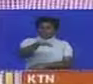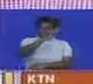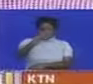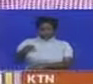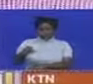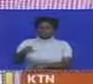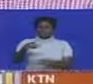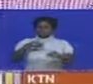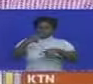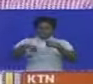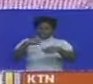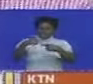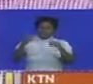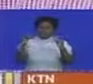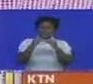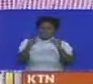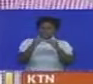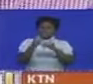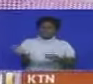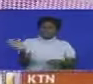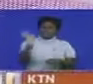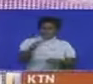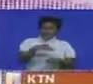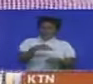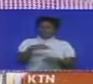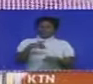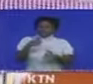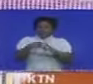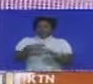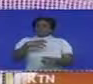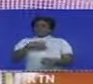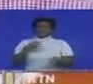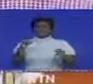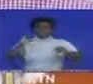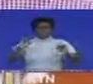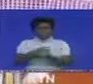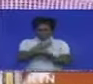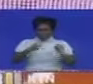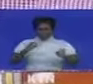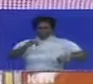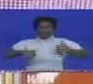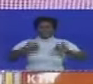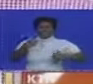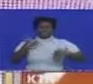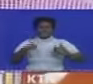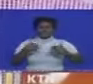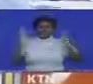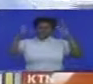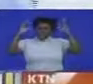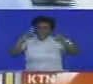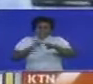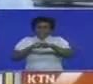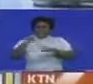recalled and tutarudi kutoka kwa recess, because we cannot start enjoying holidays when Kenyans are